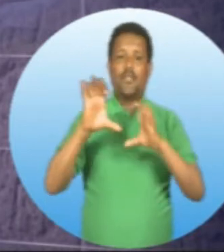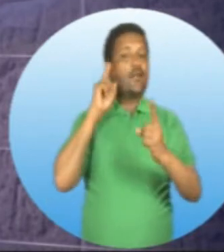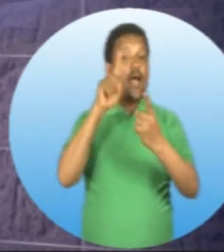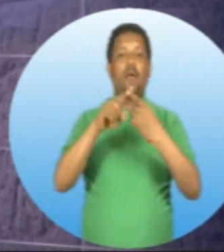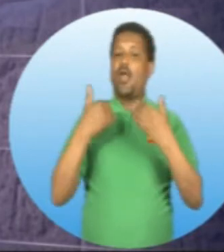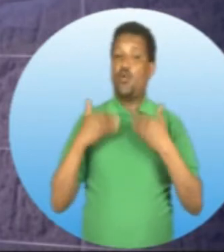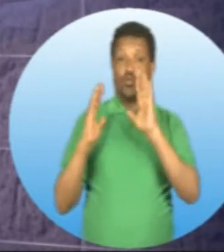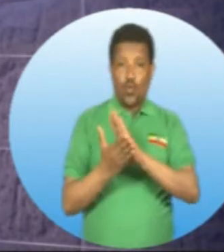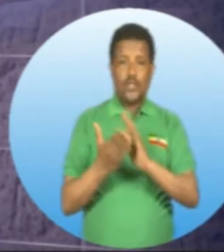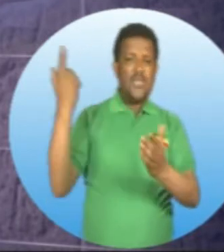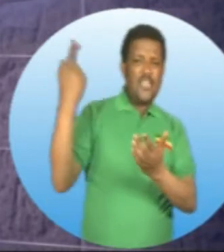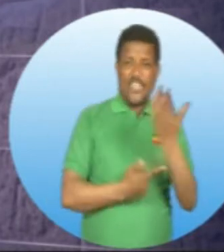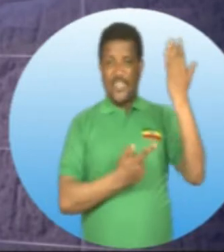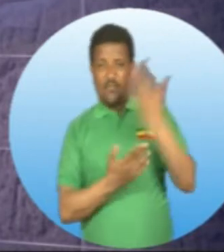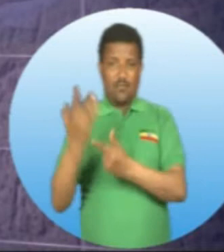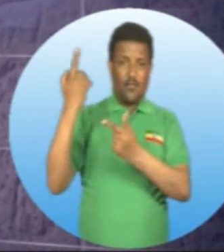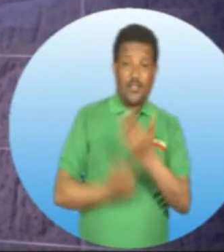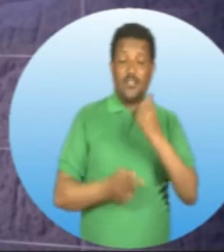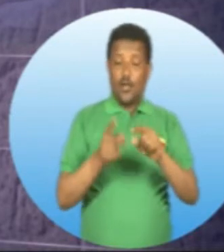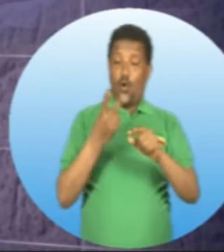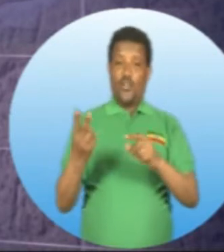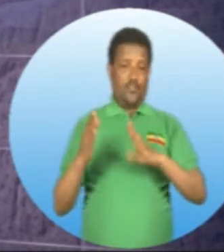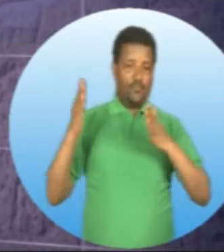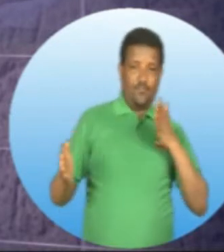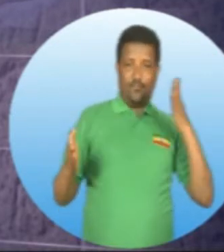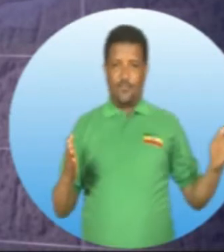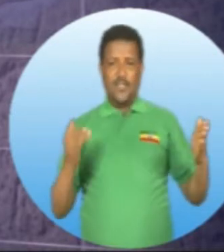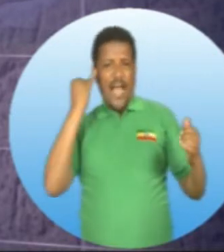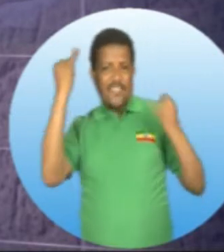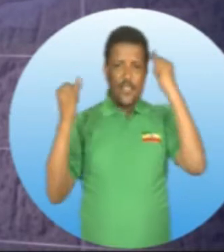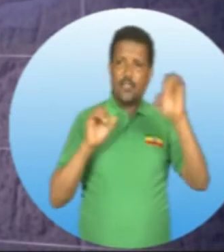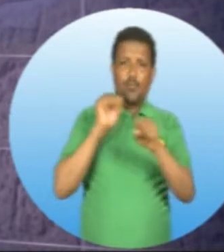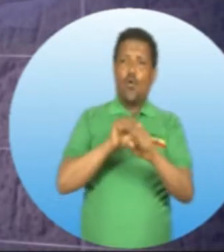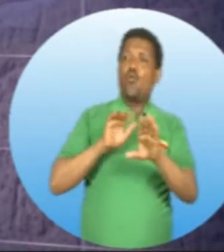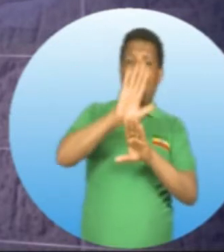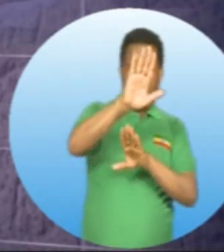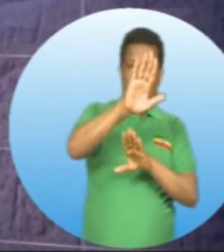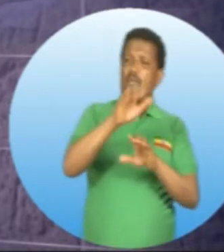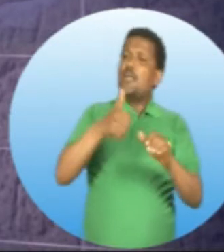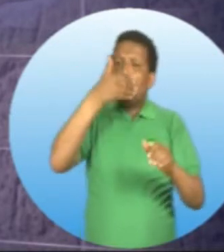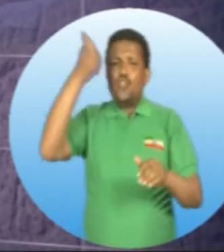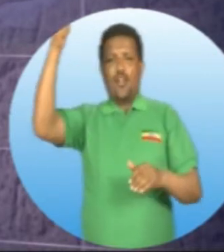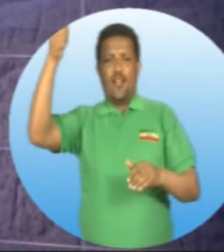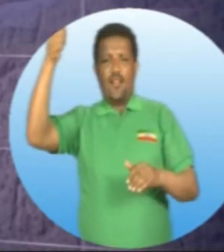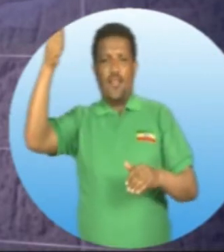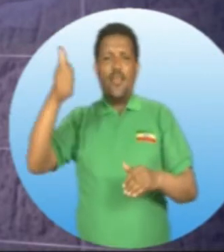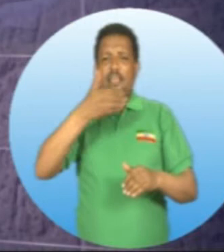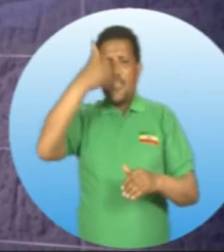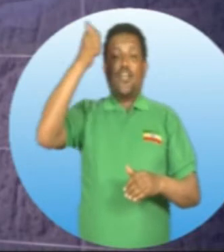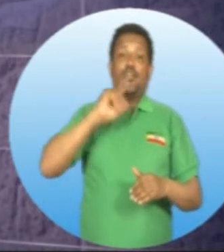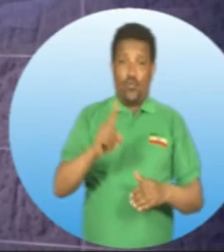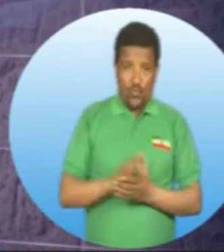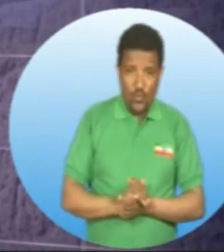የማድረግ ዓላማ ያለው ሲሆን፣ ክርክር ግን ከሁለት ጽንፍ የአስተሳሰብ ጎራዎች የትኛው የላቀ